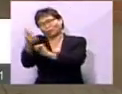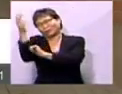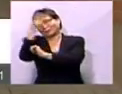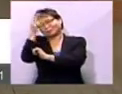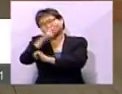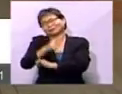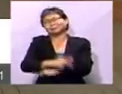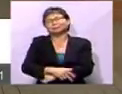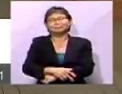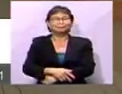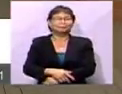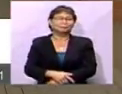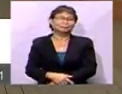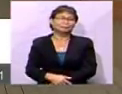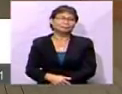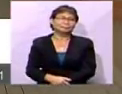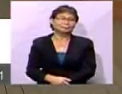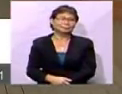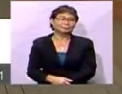ini.